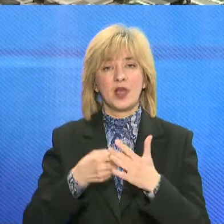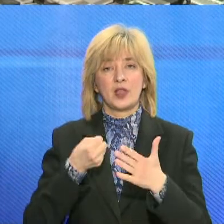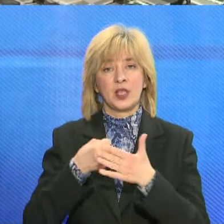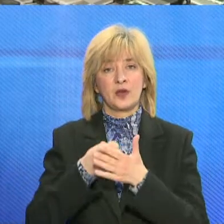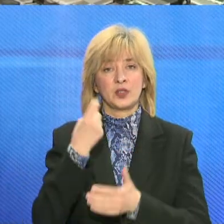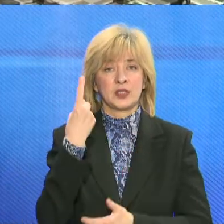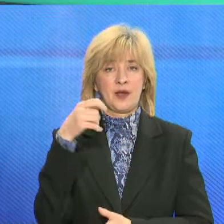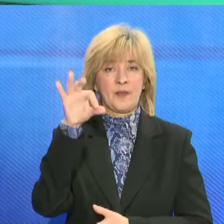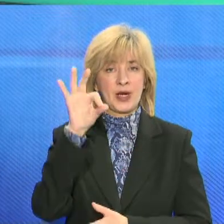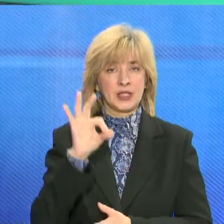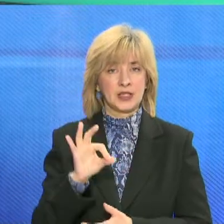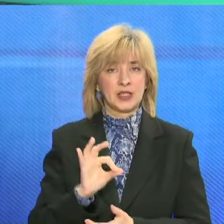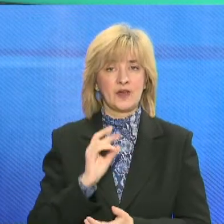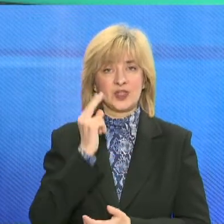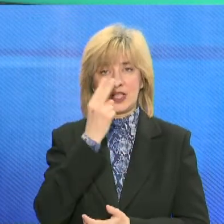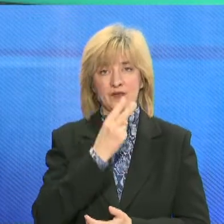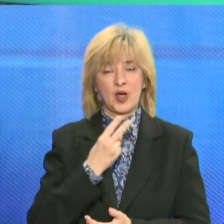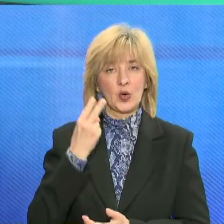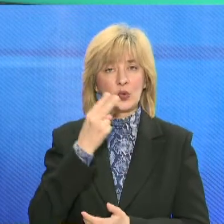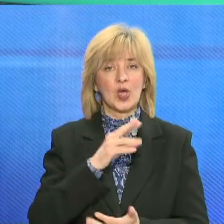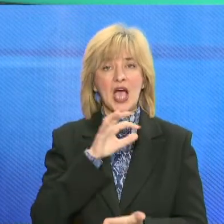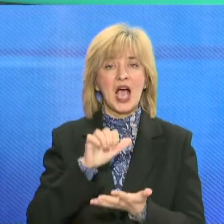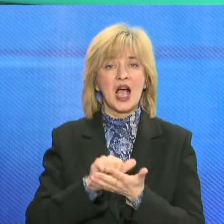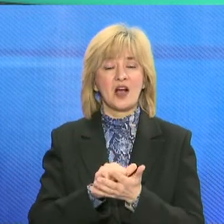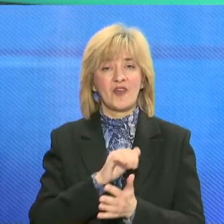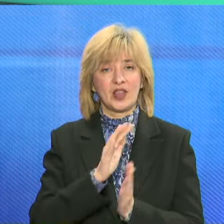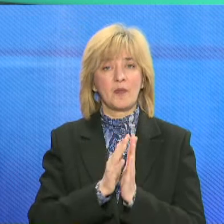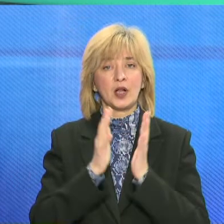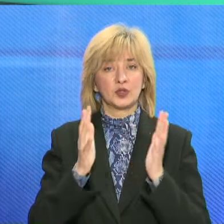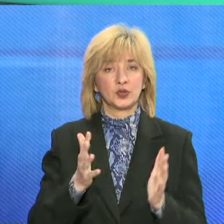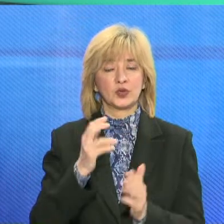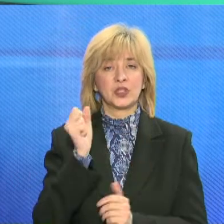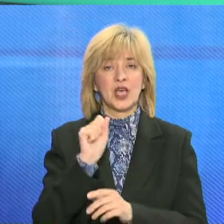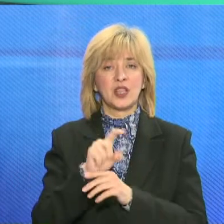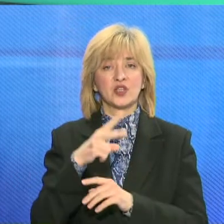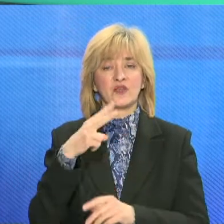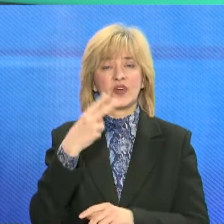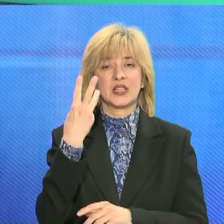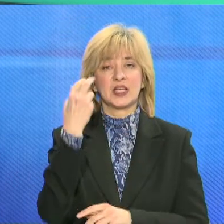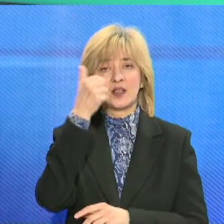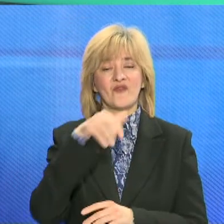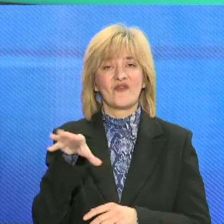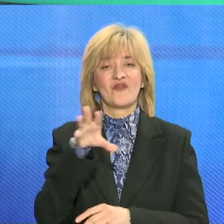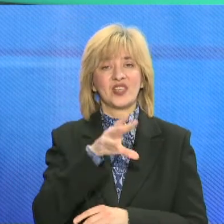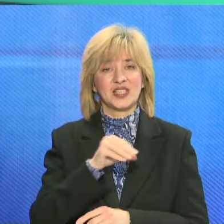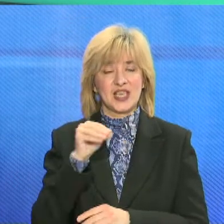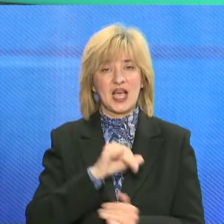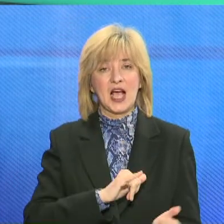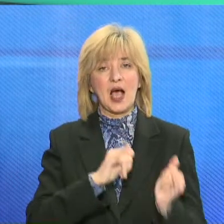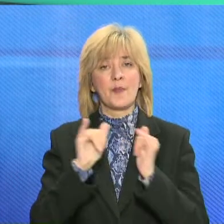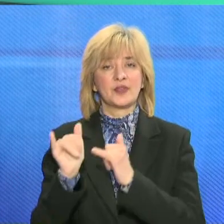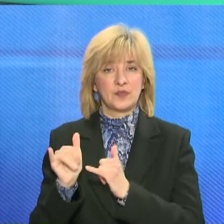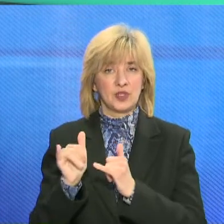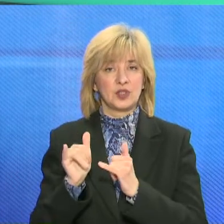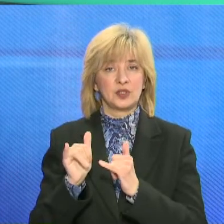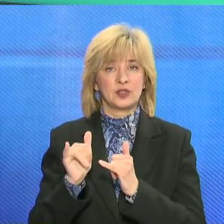100%. Охват уже потребителей довольно-таки высокий. Задача в 2023 году всех потребителей оснастить, это как